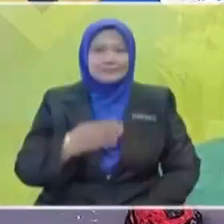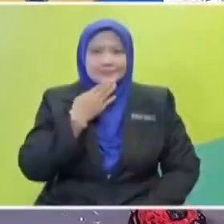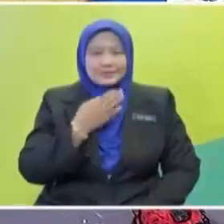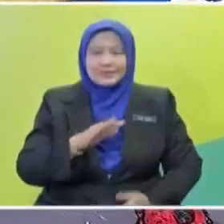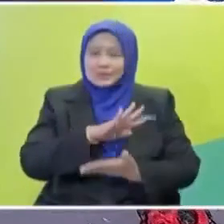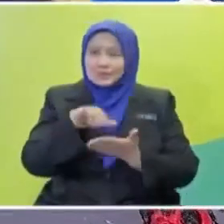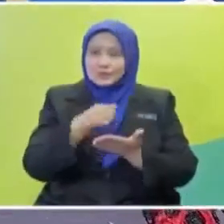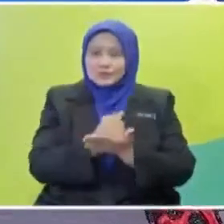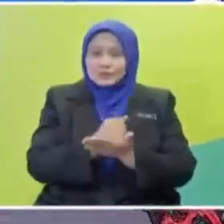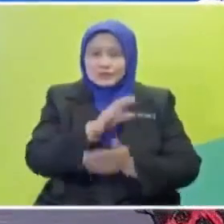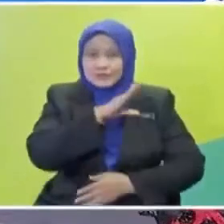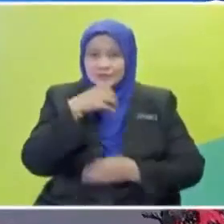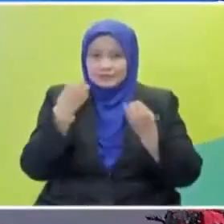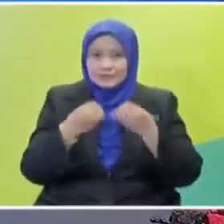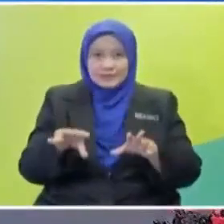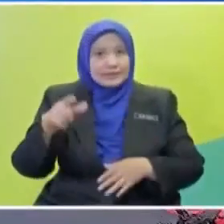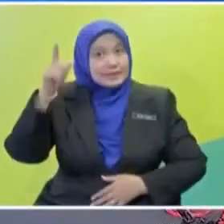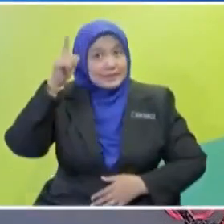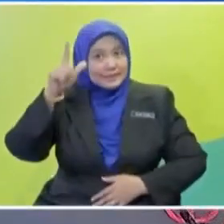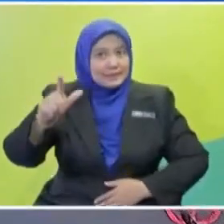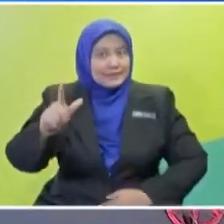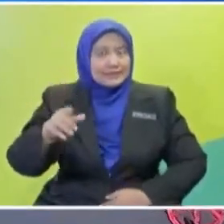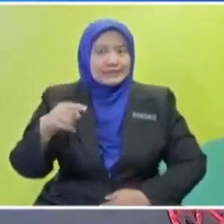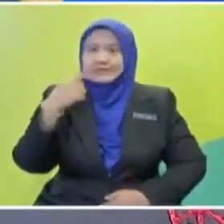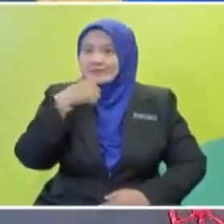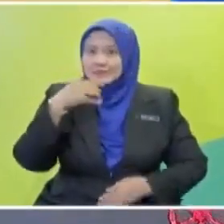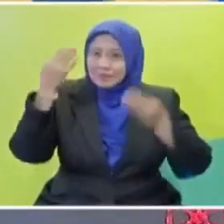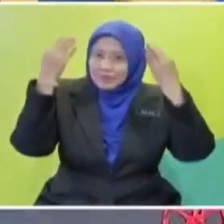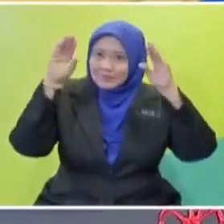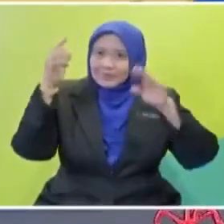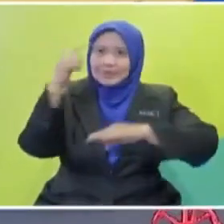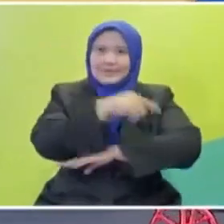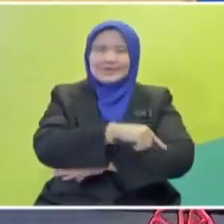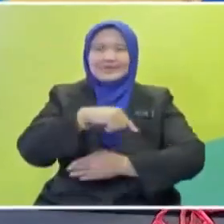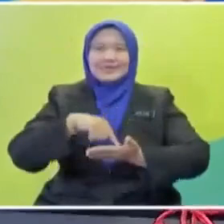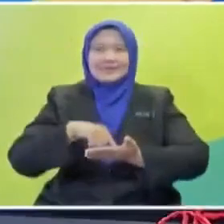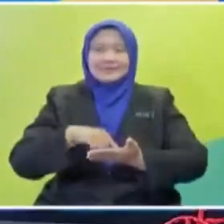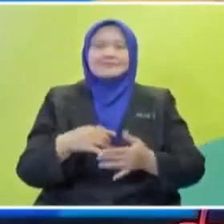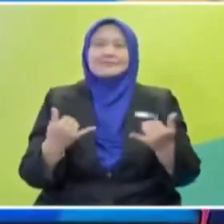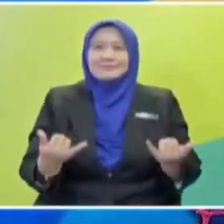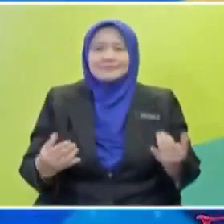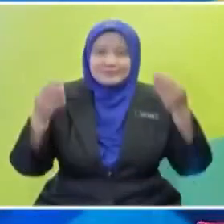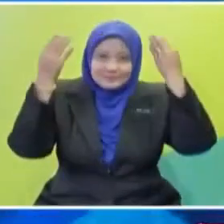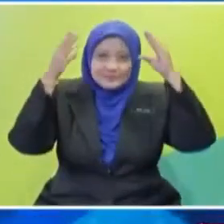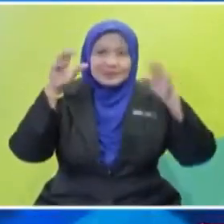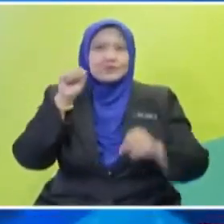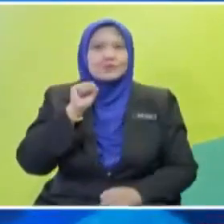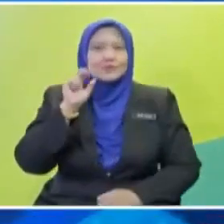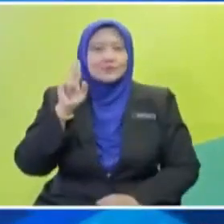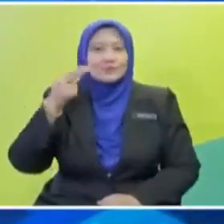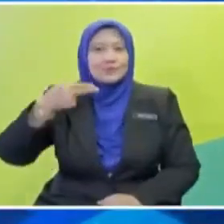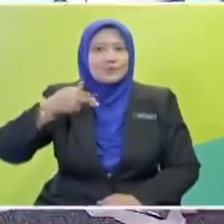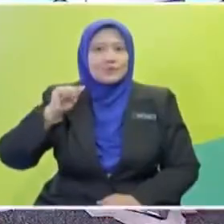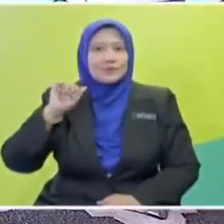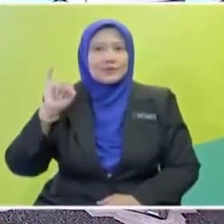Rakan-rakan semua dah lihatkan profil guru kita pada hari ini. Jom kita berkenalan dengan beliau iaitu Cikgu Suhaila binti Jumaat.